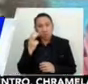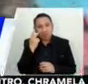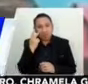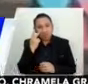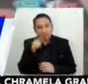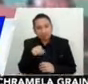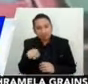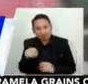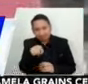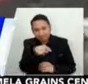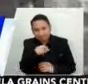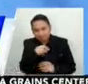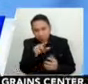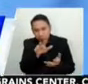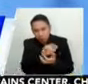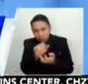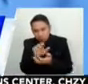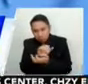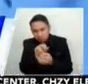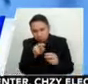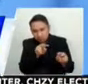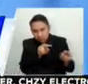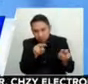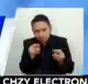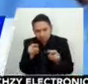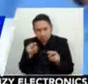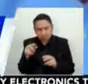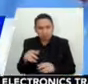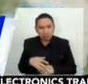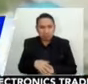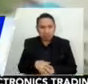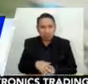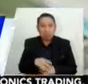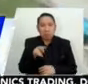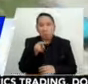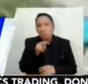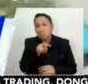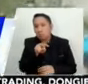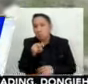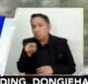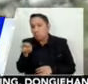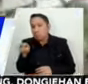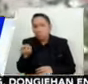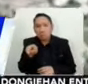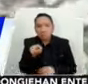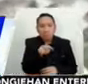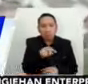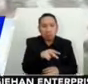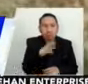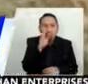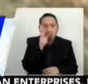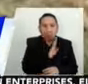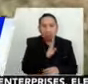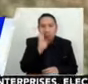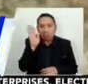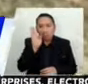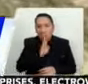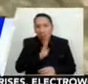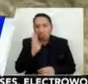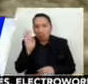ng Super Typhoon Pepito. Sa ere, kitang-kita ng Pangulo ang mga nawasak ng matinding hangin, kabilang ang mga